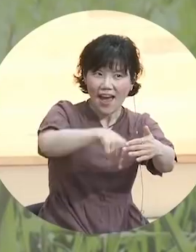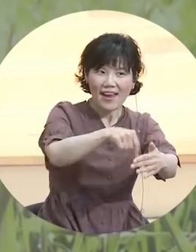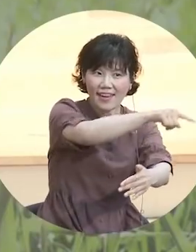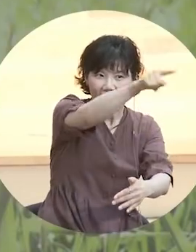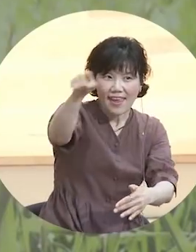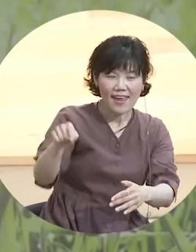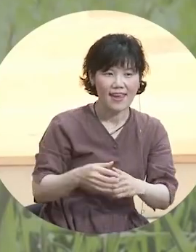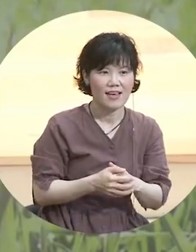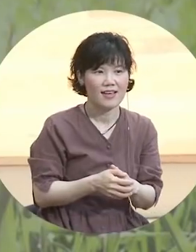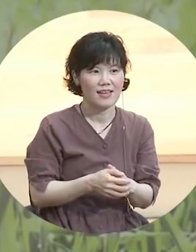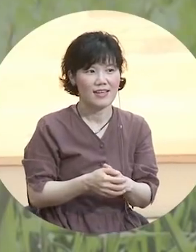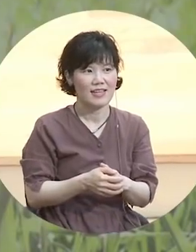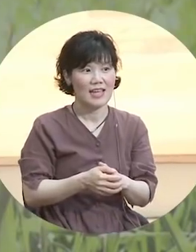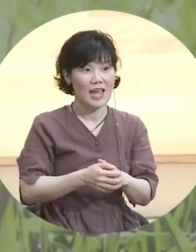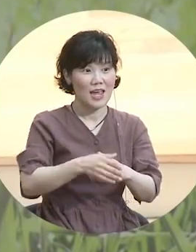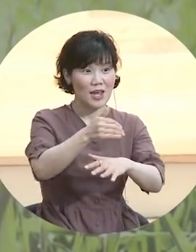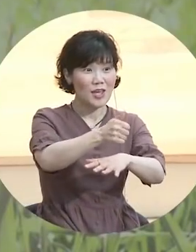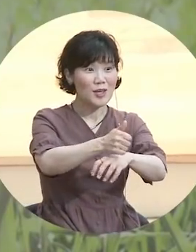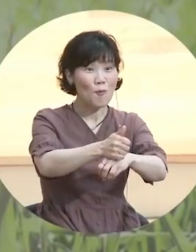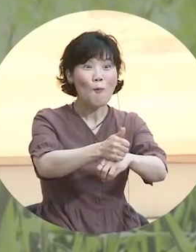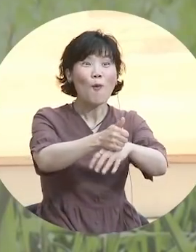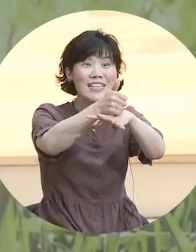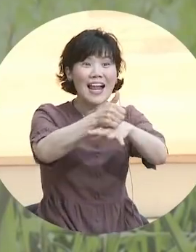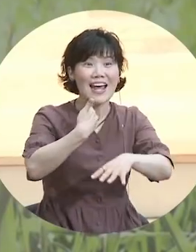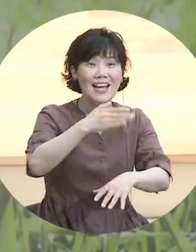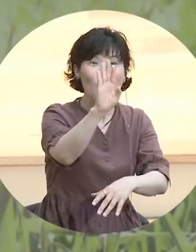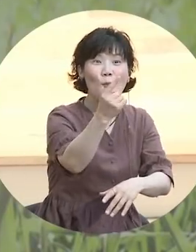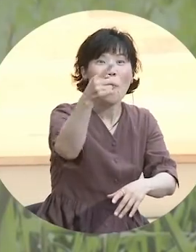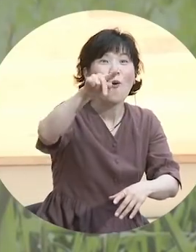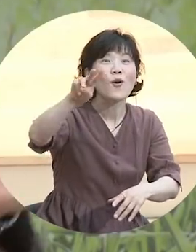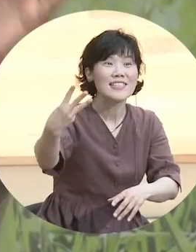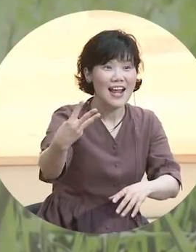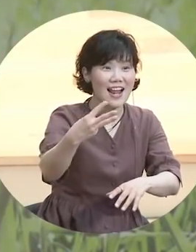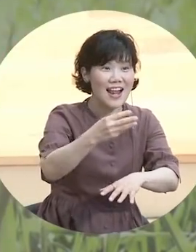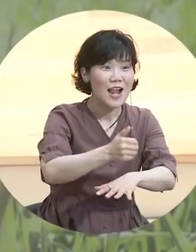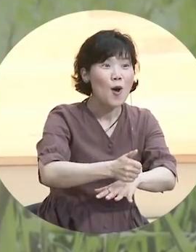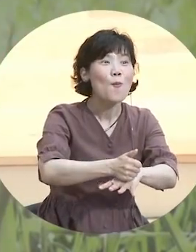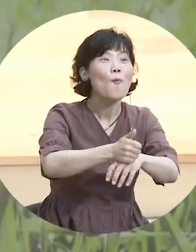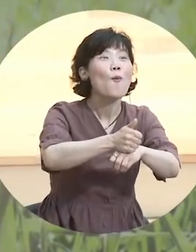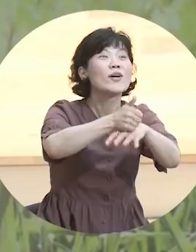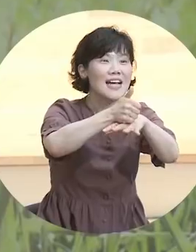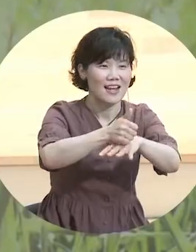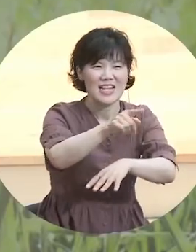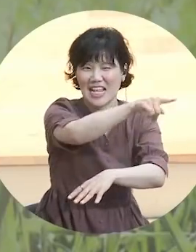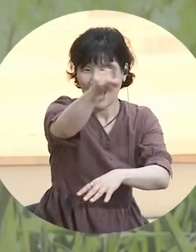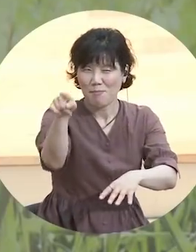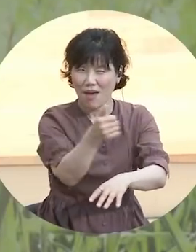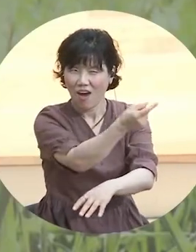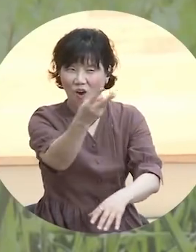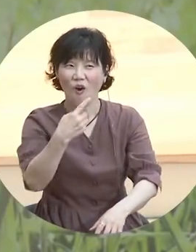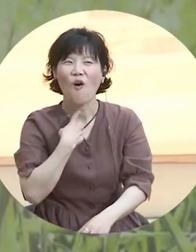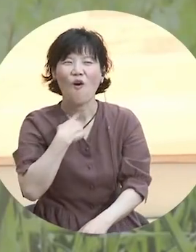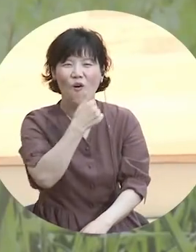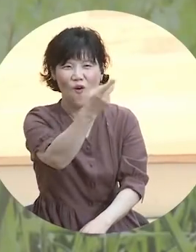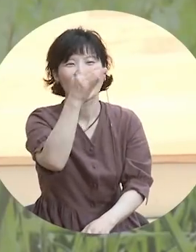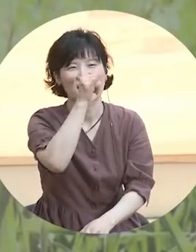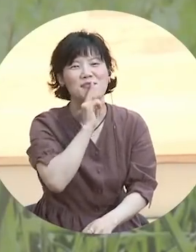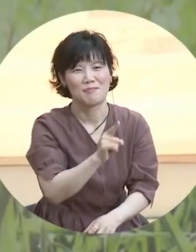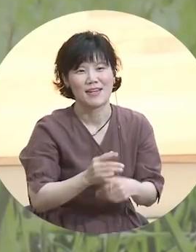출신이 보살 출신들이 꽤나 있습니다. 과거에 열심히 이렇게 했던 분들이 꽤나 계십니다.